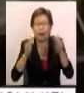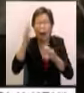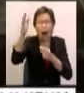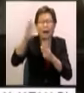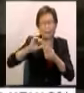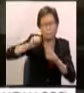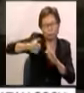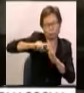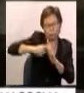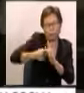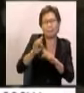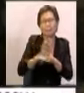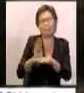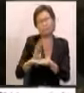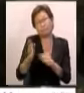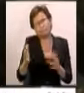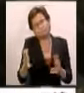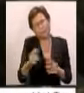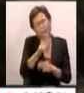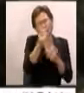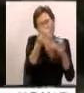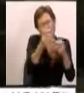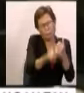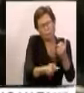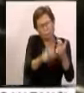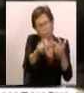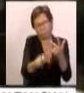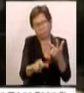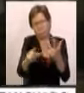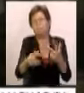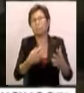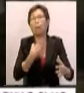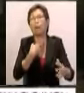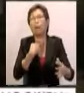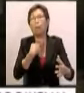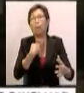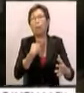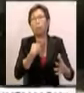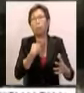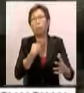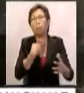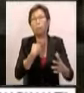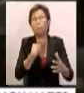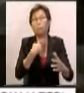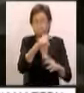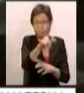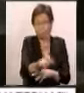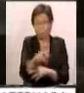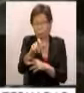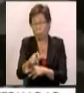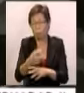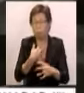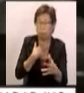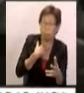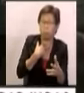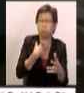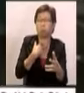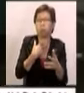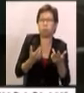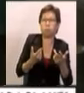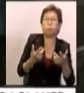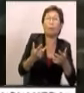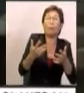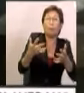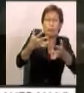beroperasi besok. Dan kebanyakan mangsa yang terperangkap dan juga yang terlibat dalam kemalangan ini adalah